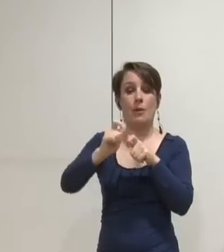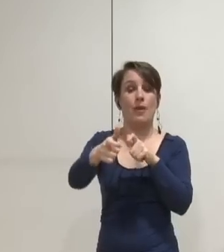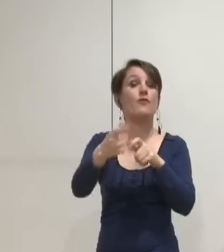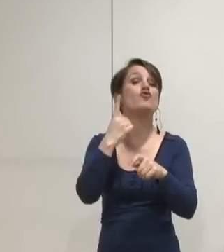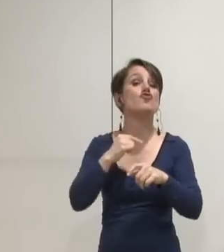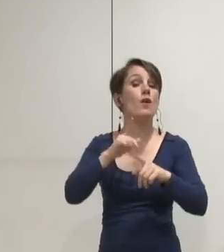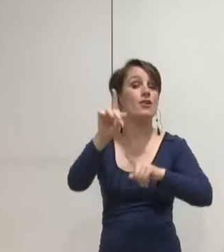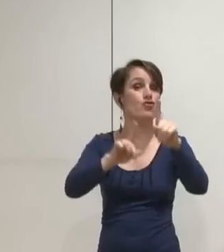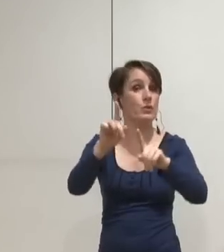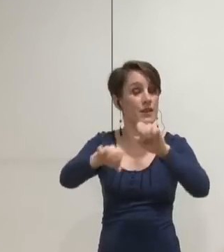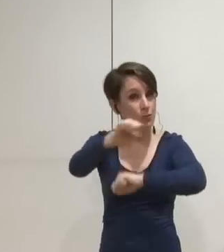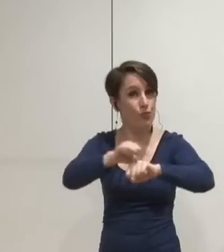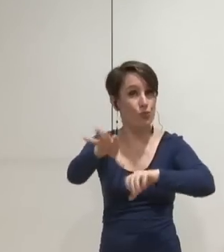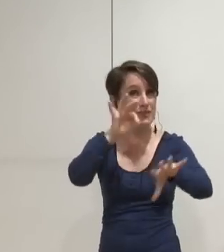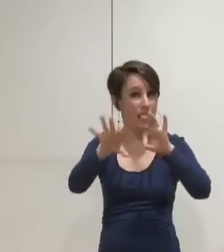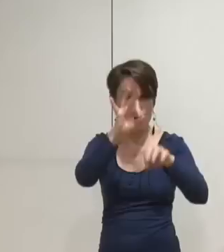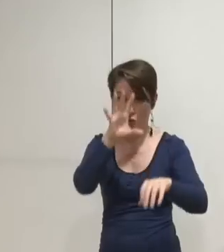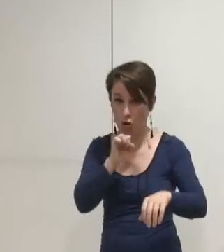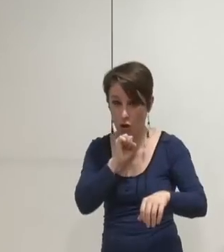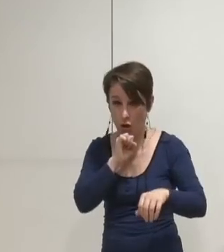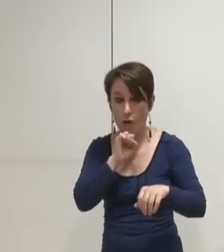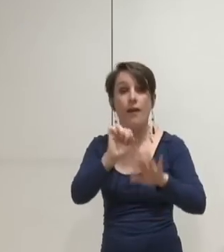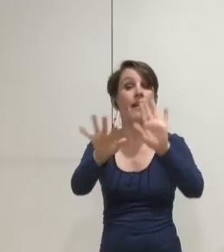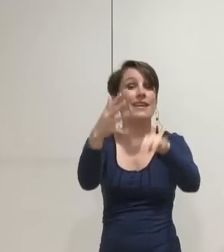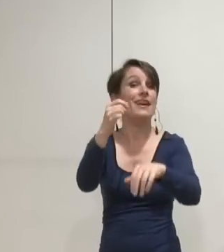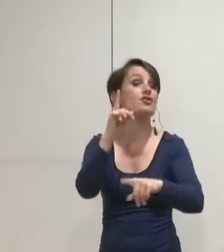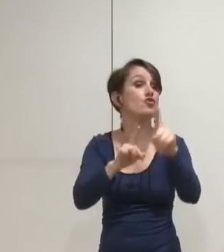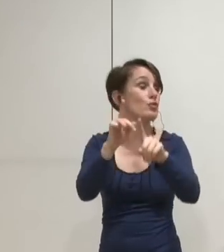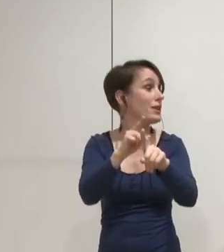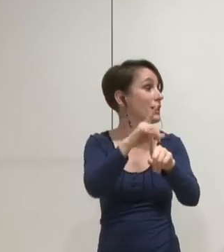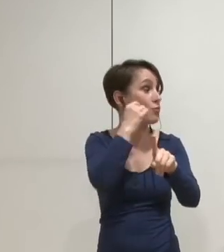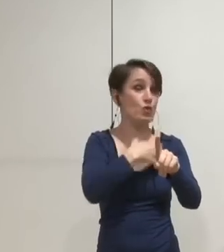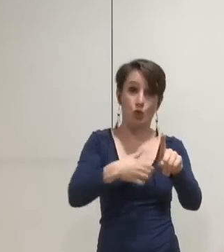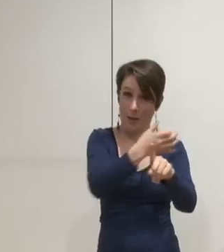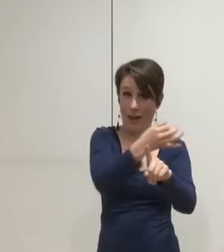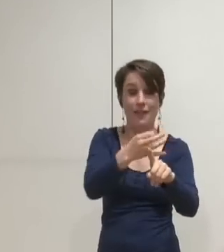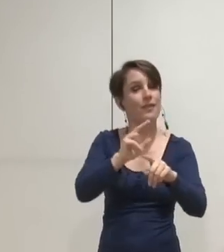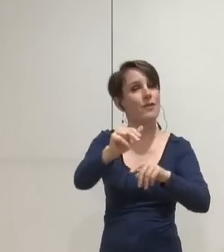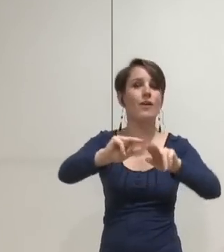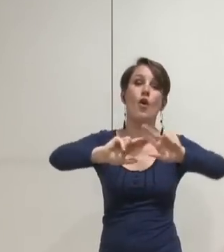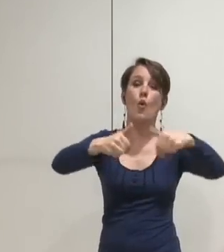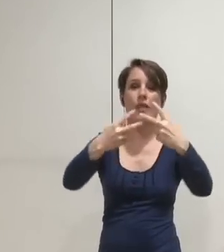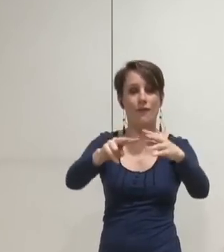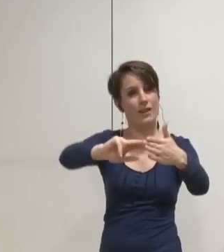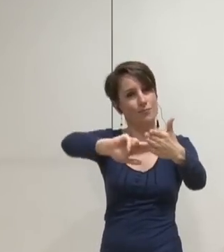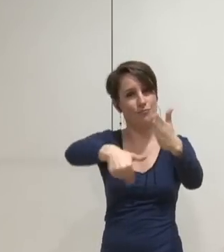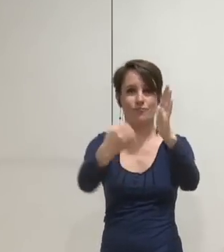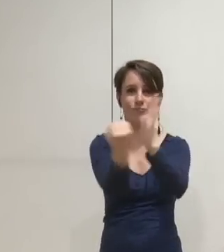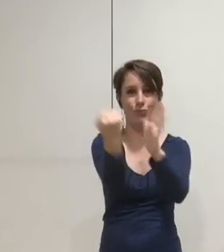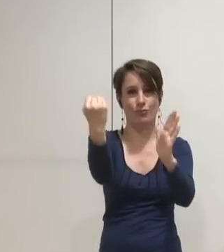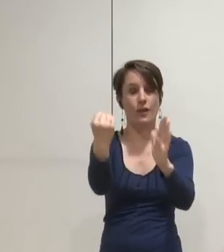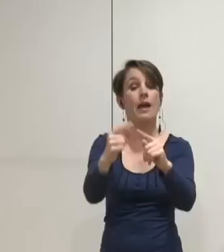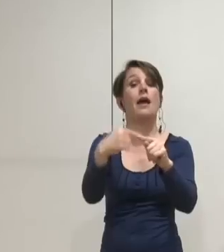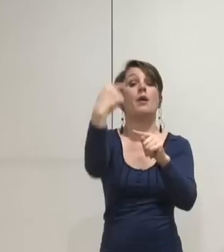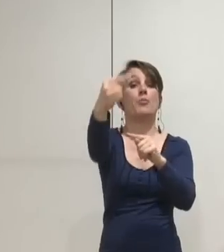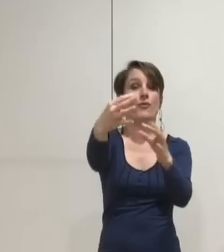de mobilisation de tirage au sort le 15 juillet Monsieur le Maire vient de le dire il y a la signature du contrat de ville en septembre il a